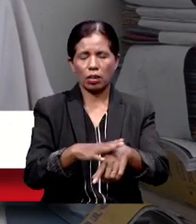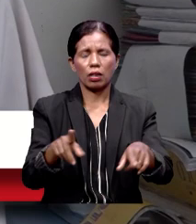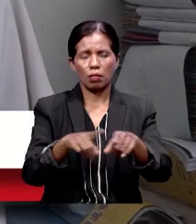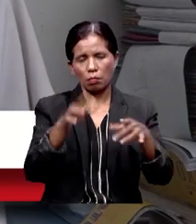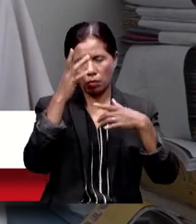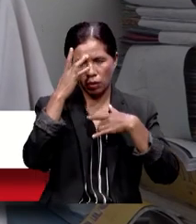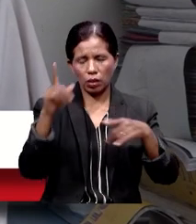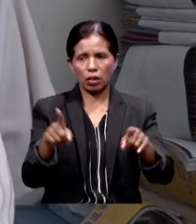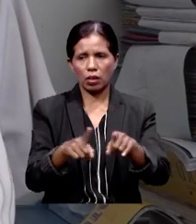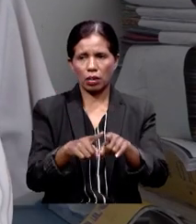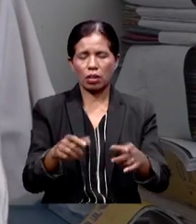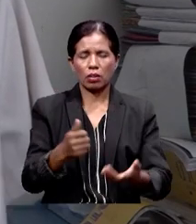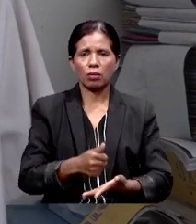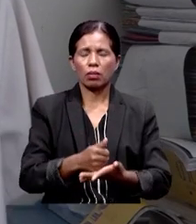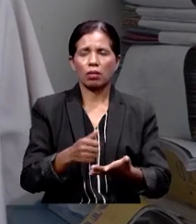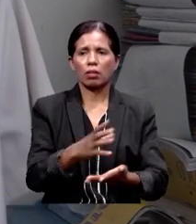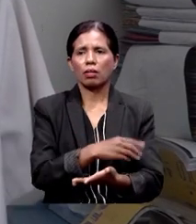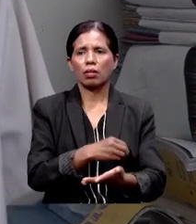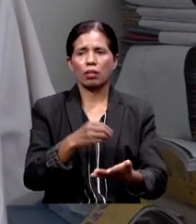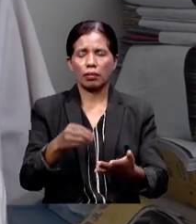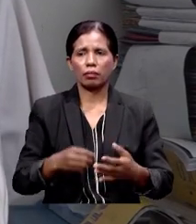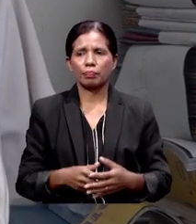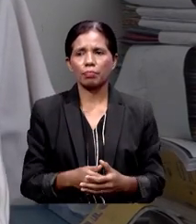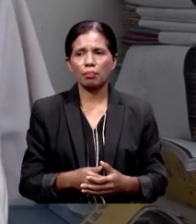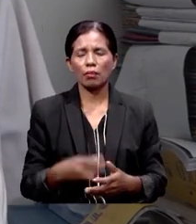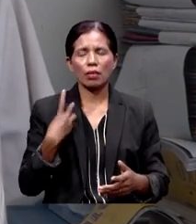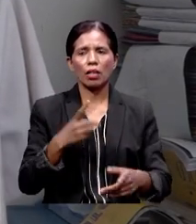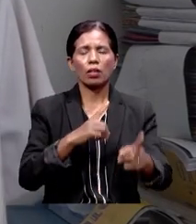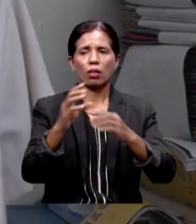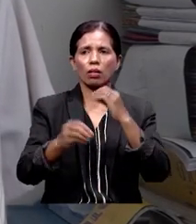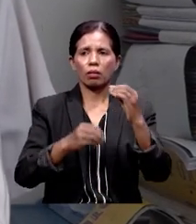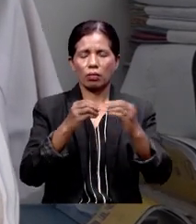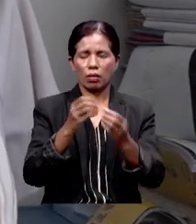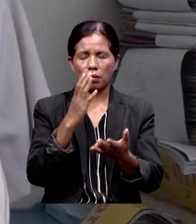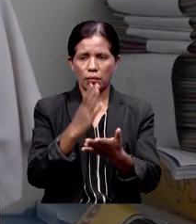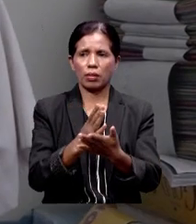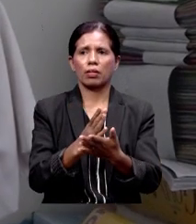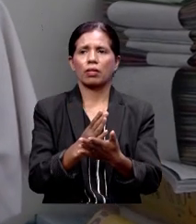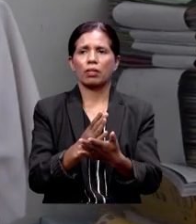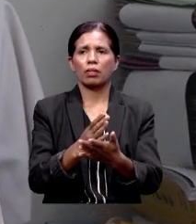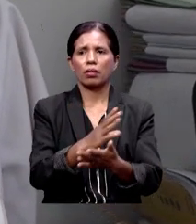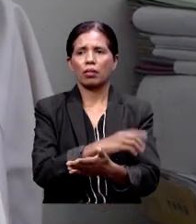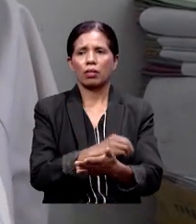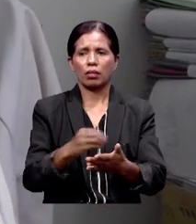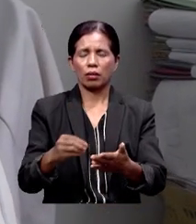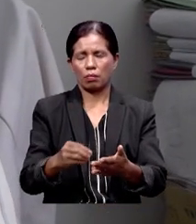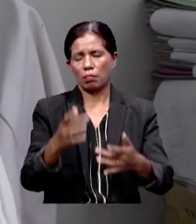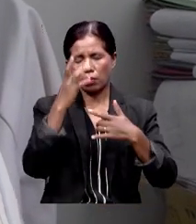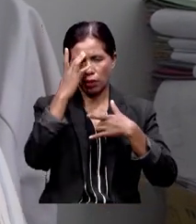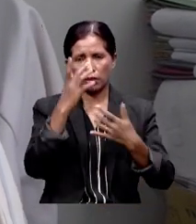ni tratamento mo sanesa tratamento ne ita kulieli ko na prevensa no tratamento sintomático